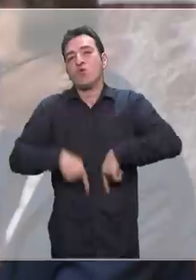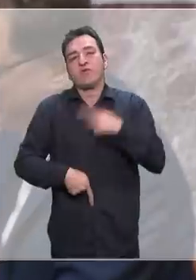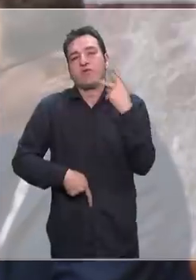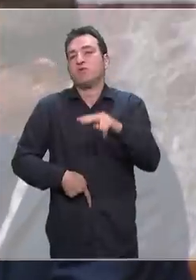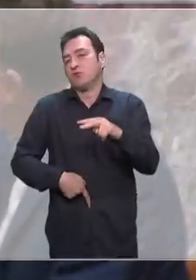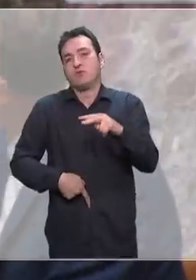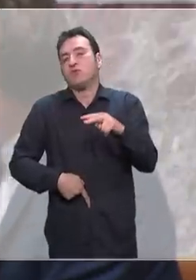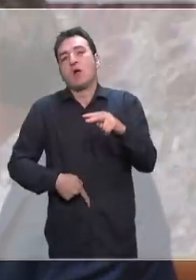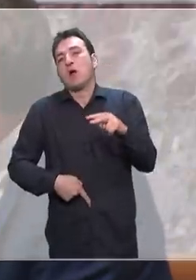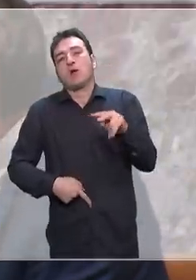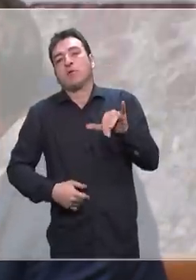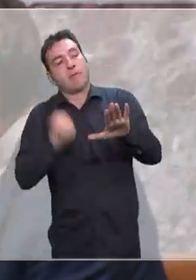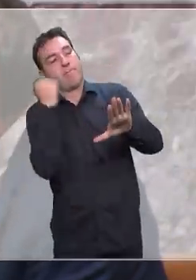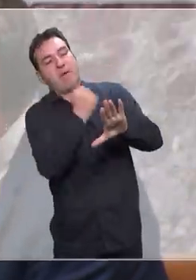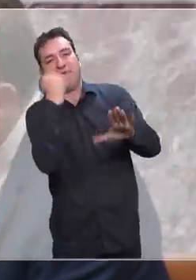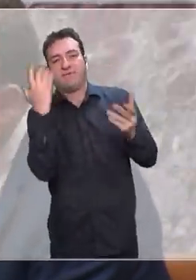Ministre.